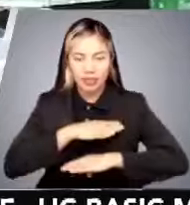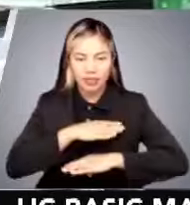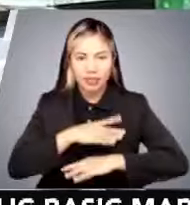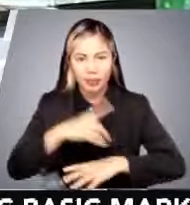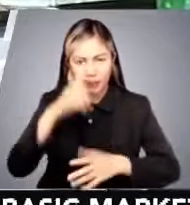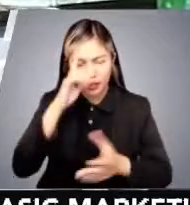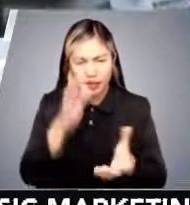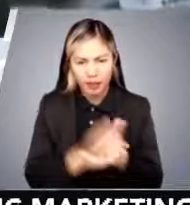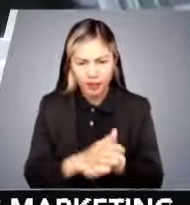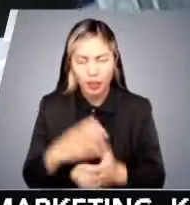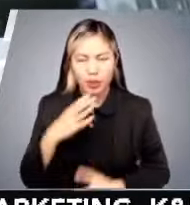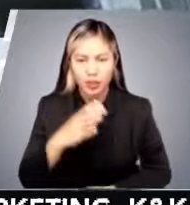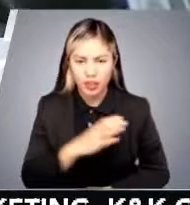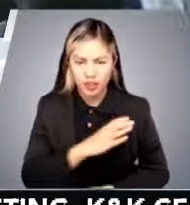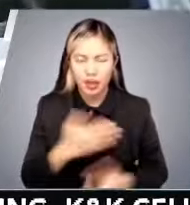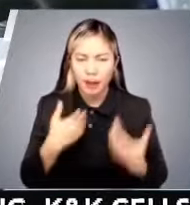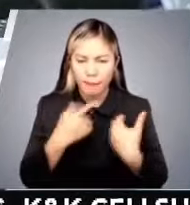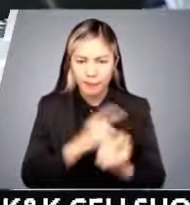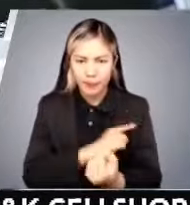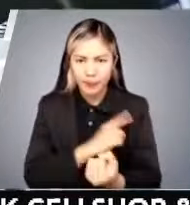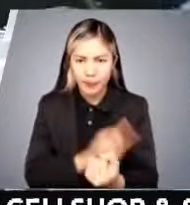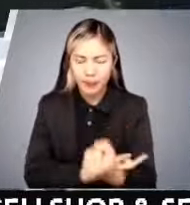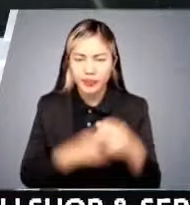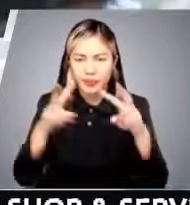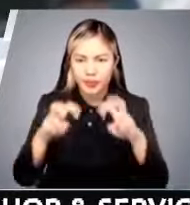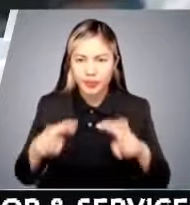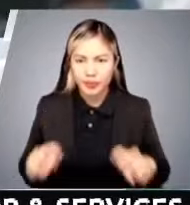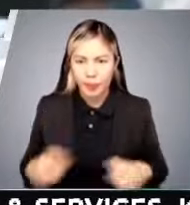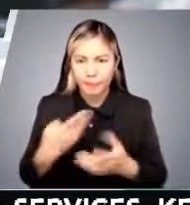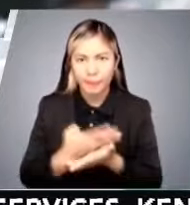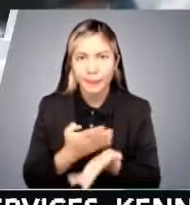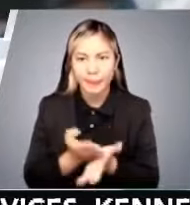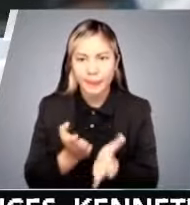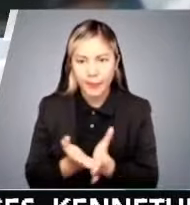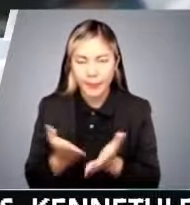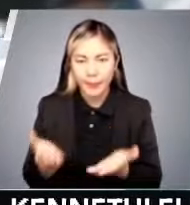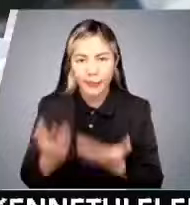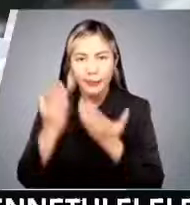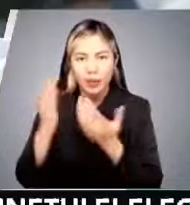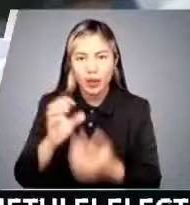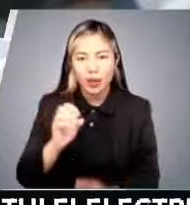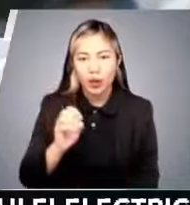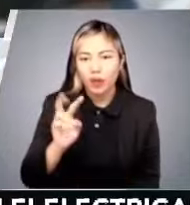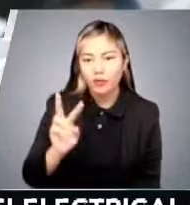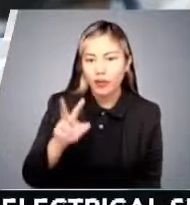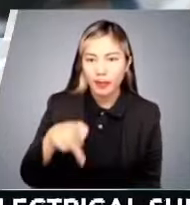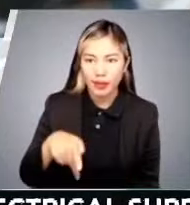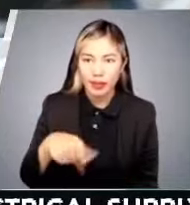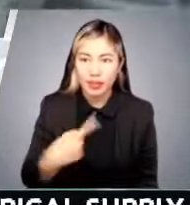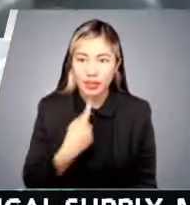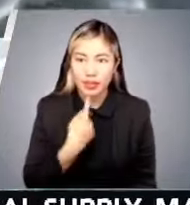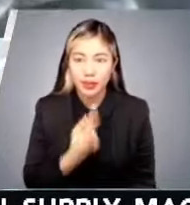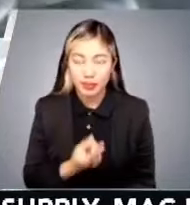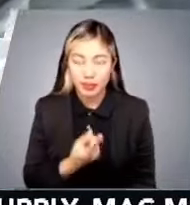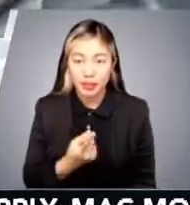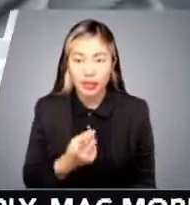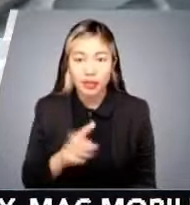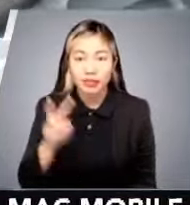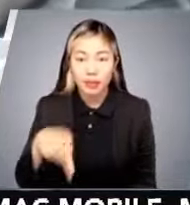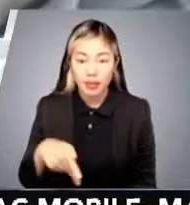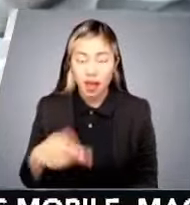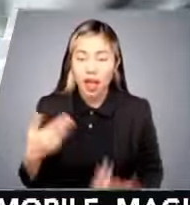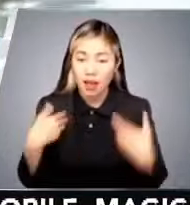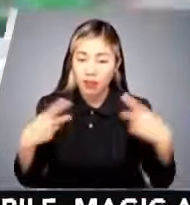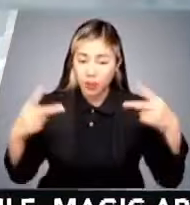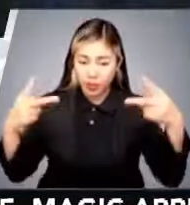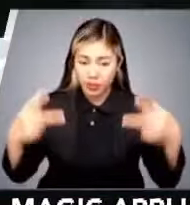na suriin ang budget proposal ng Office of the Vice President o OVP. Sabi ng Bise, nasa website at social media accounts